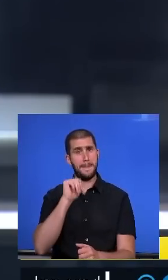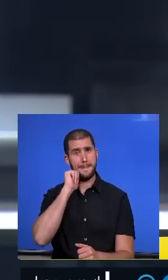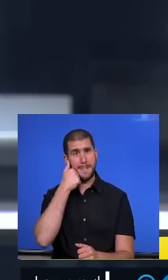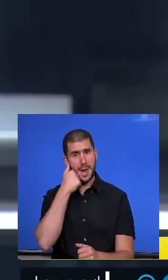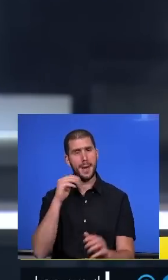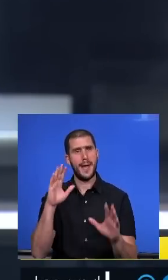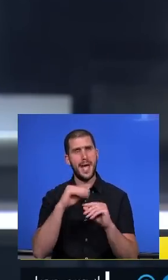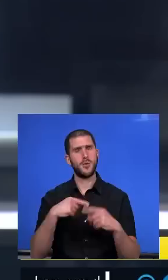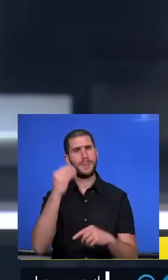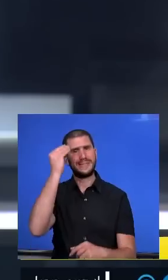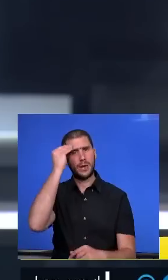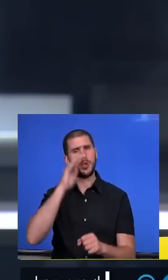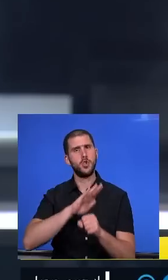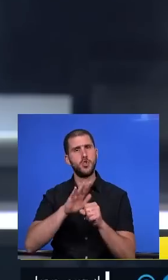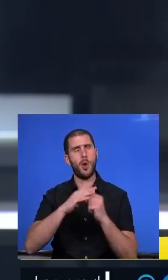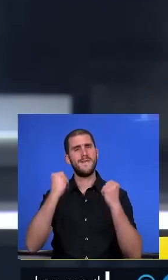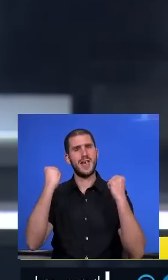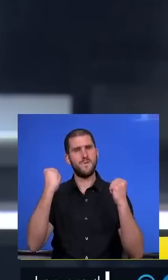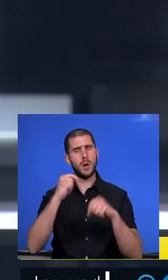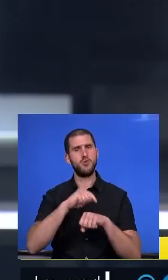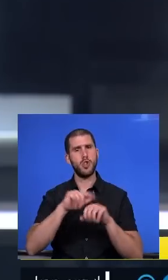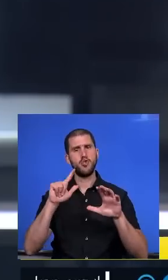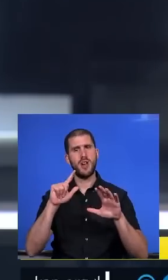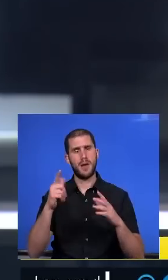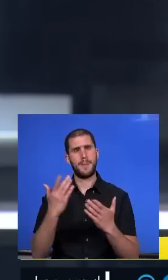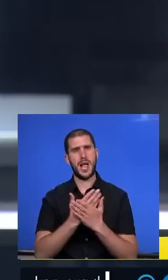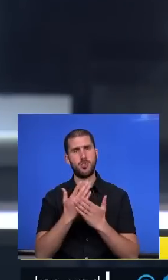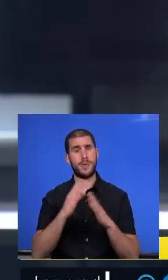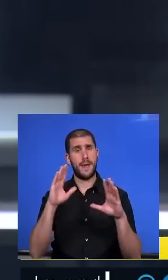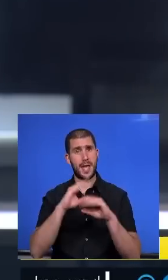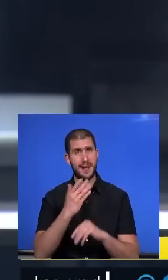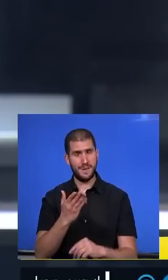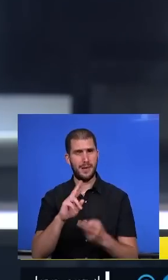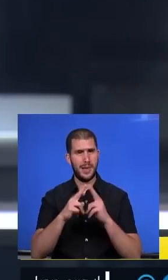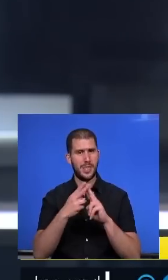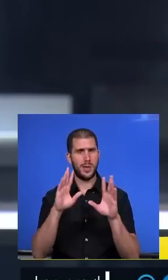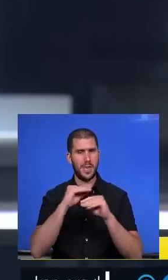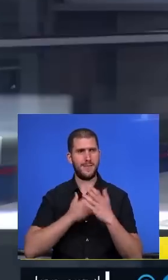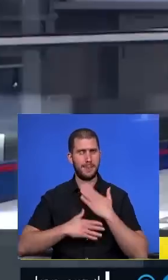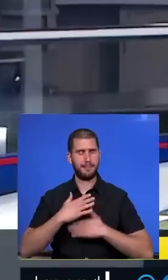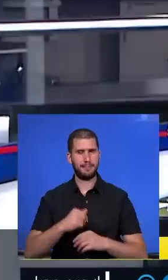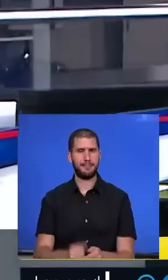ערב יום הזיכרון לשואה ולגבורה, בשעה 19:00 במהדורת חדשות הערב. להתראות, ערב נעים.